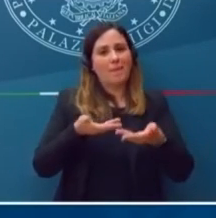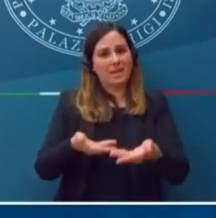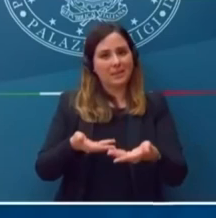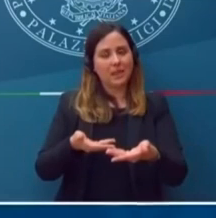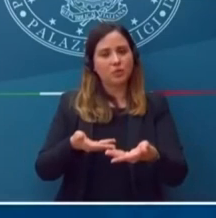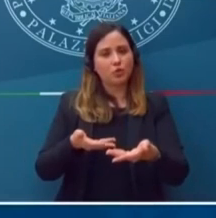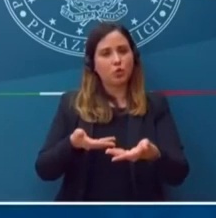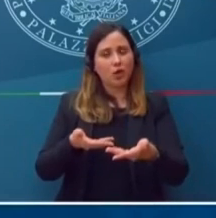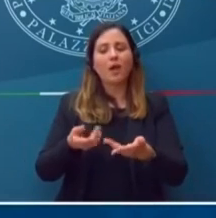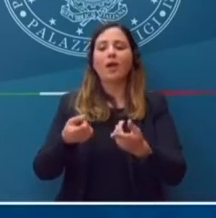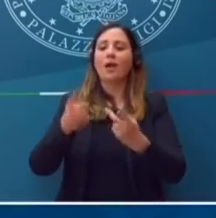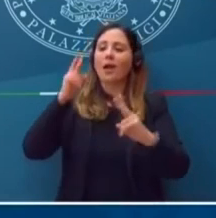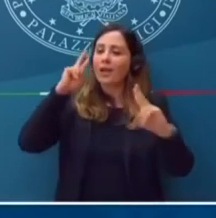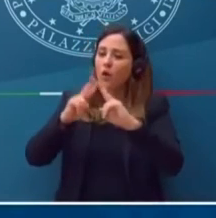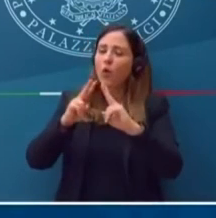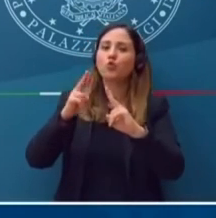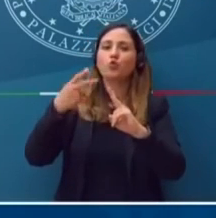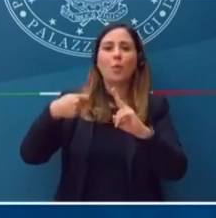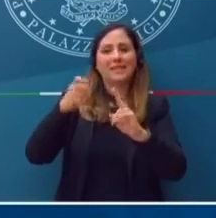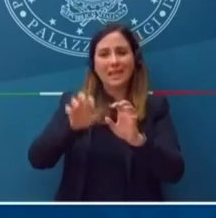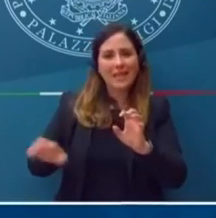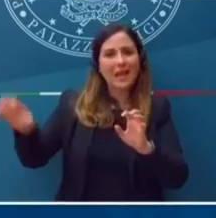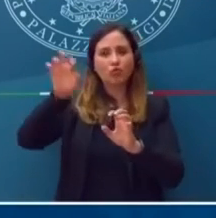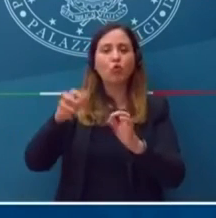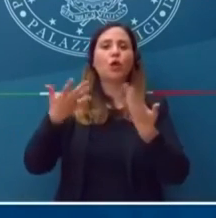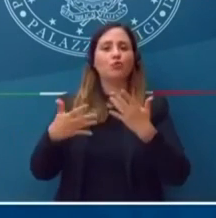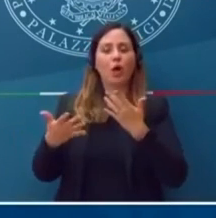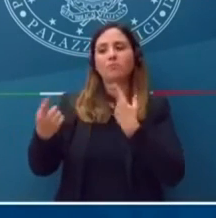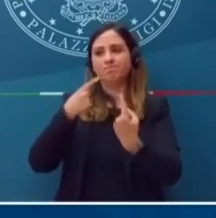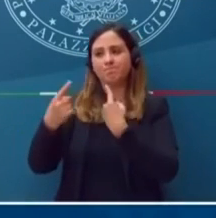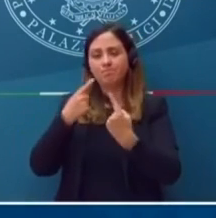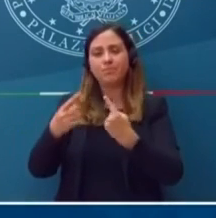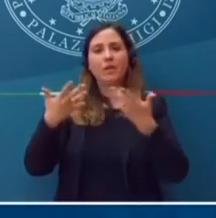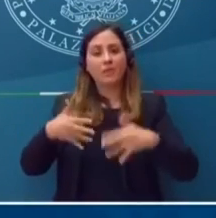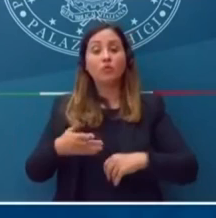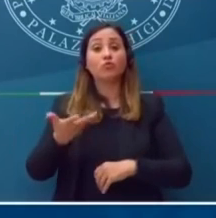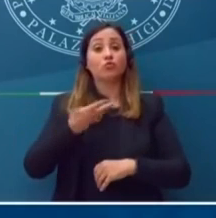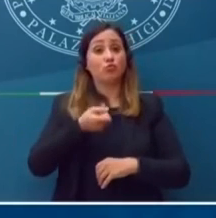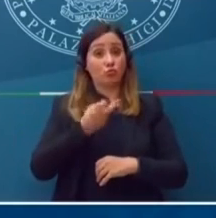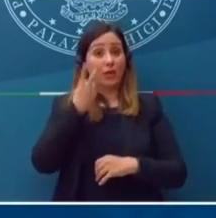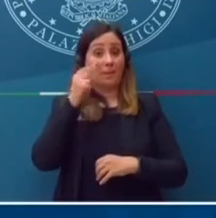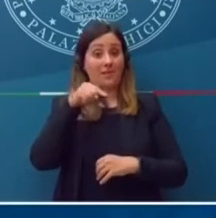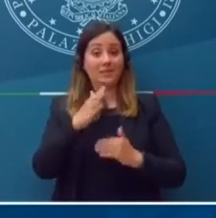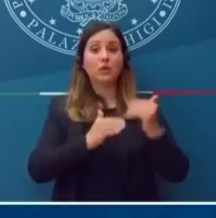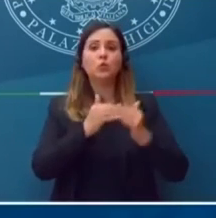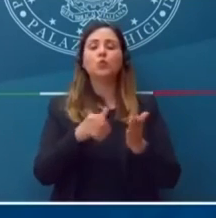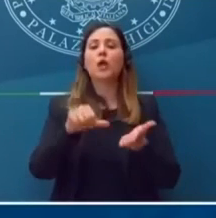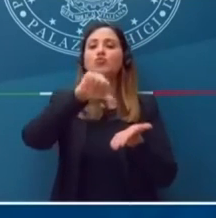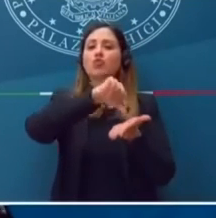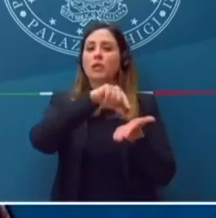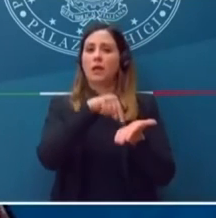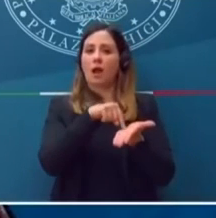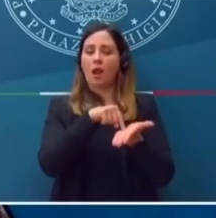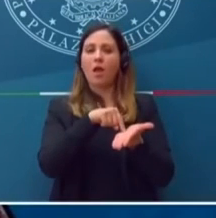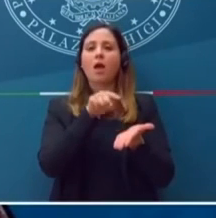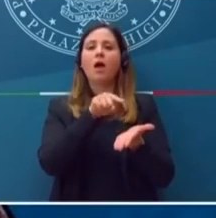con i presidenti di regione, è prevista una struttura centrale che ha sostanzialmente una funzione